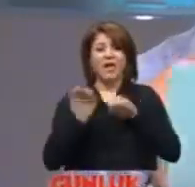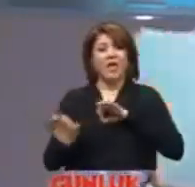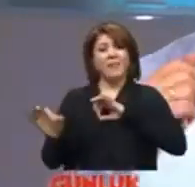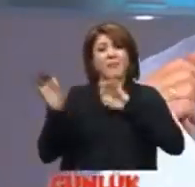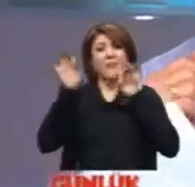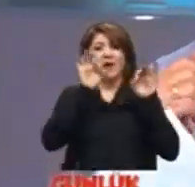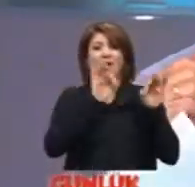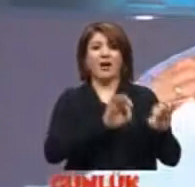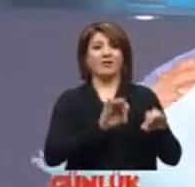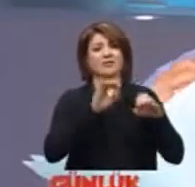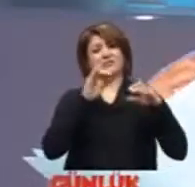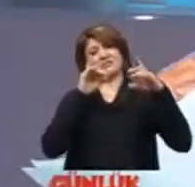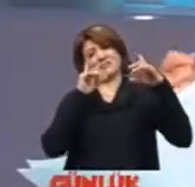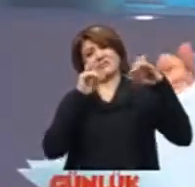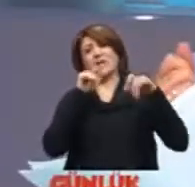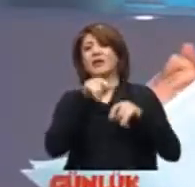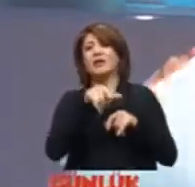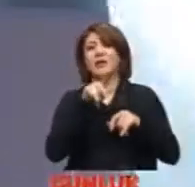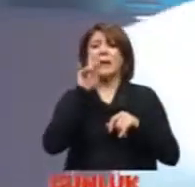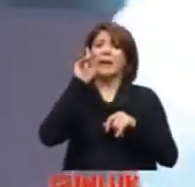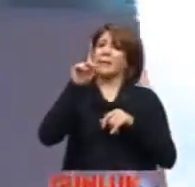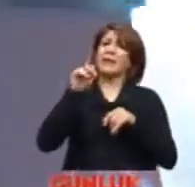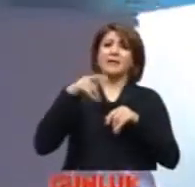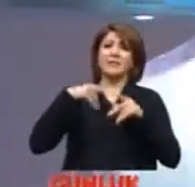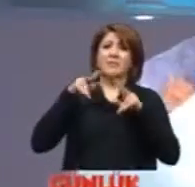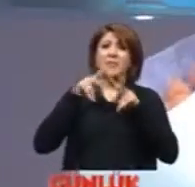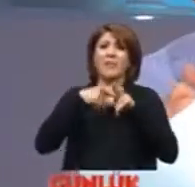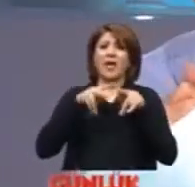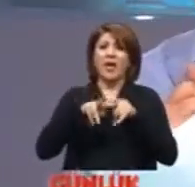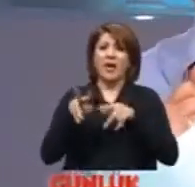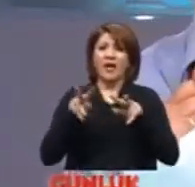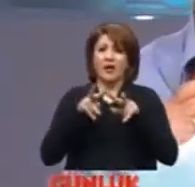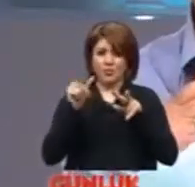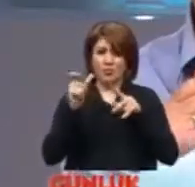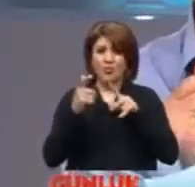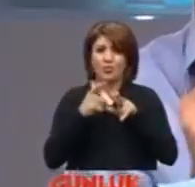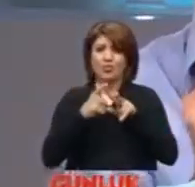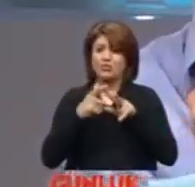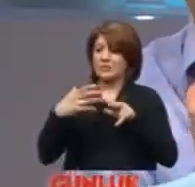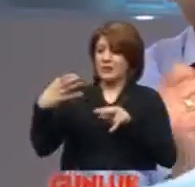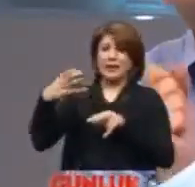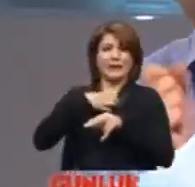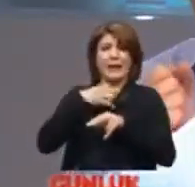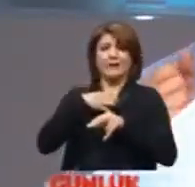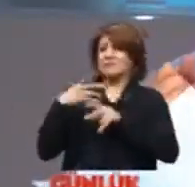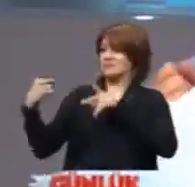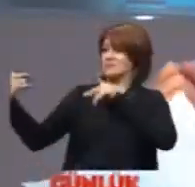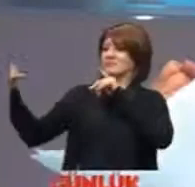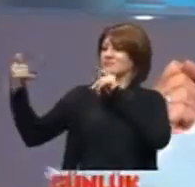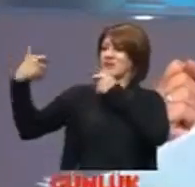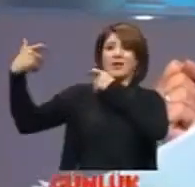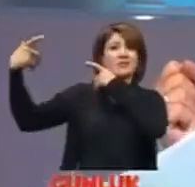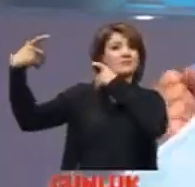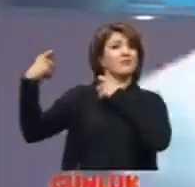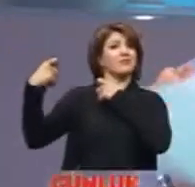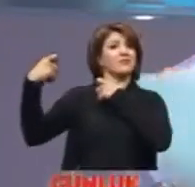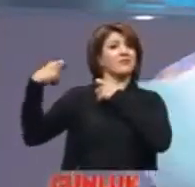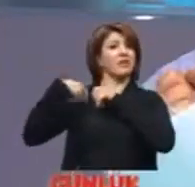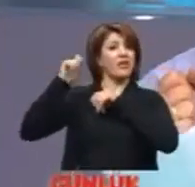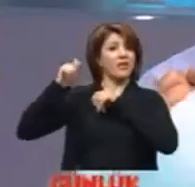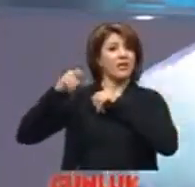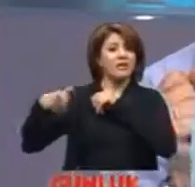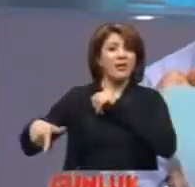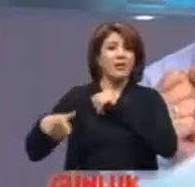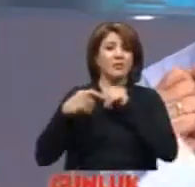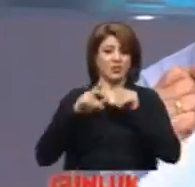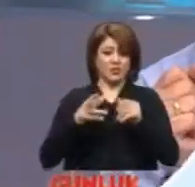Bir maymun nereden gördüyse aynısını çekmiş kendi fotoğrafını. Kendi çekilmiş. Kendi sayfası kendi için bir fotoğraf mı çekmiş maymun? Bir sayfa oluşturacaktı. O